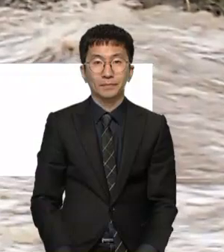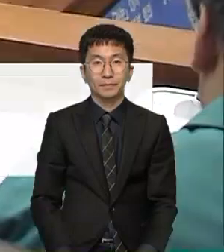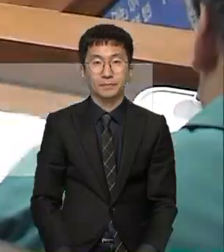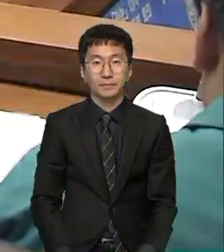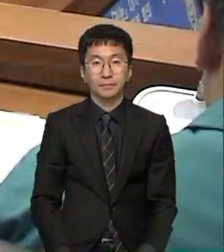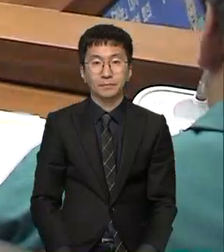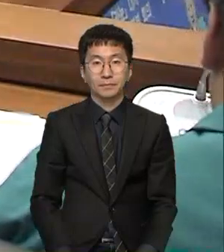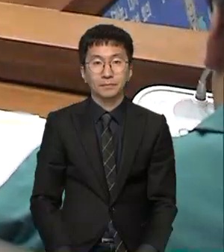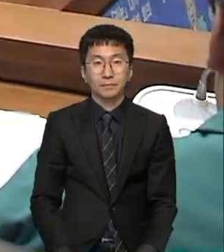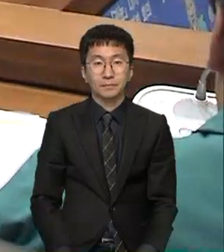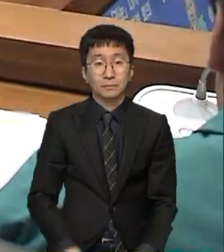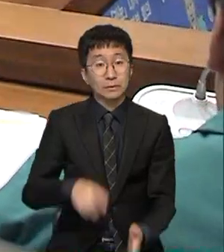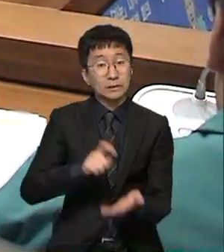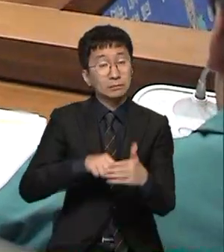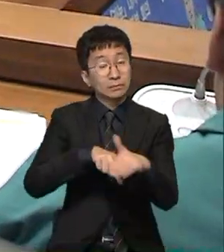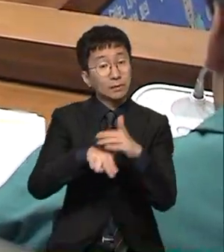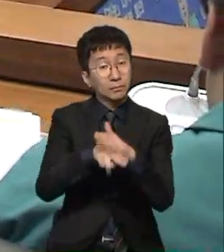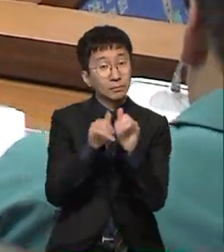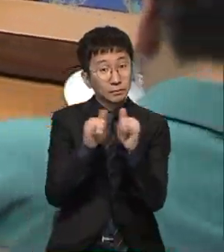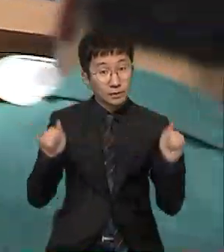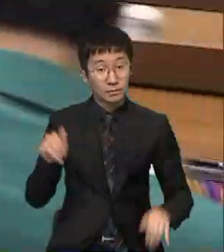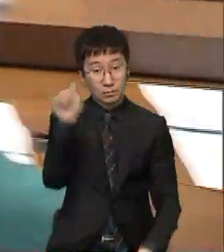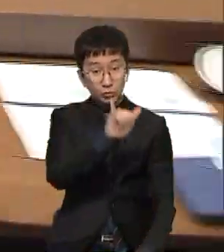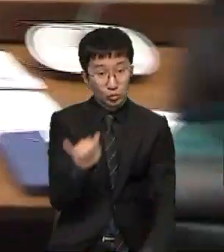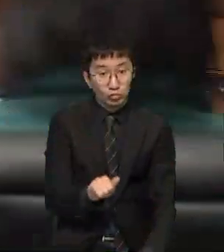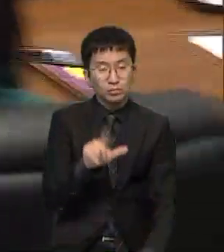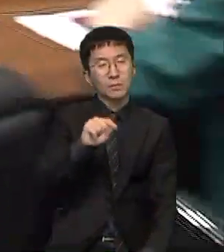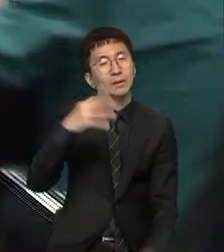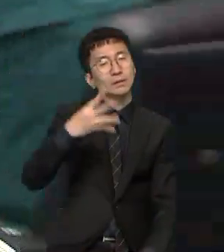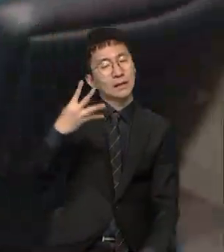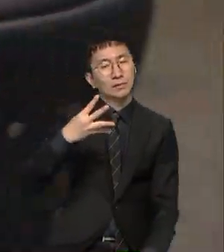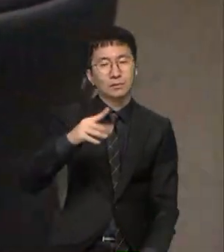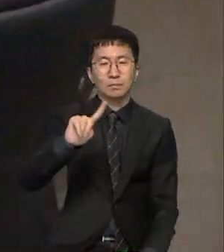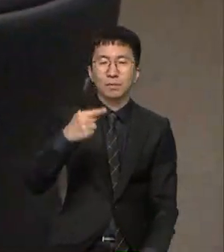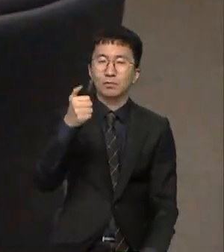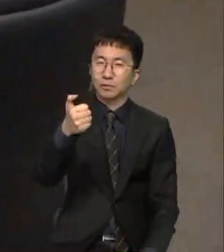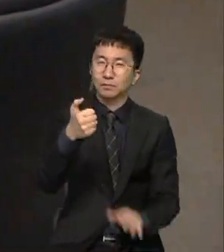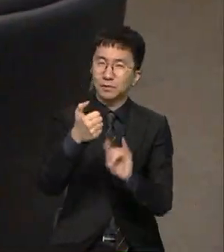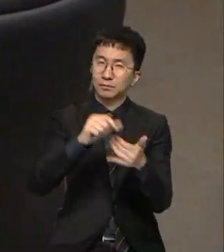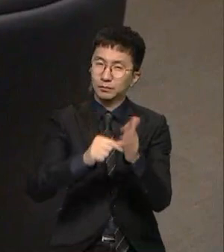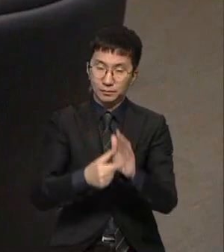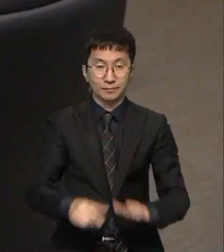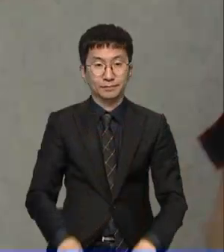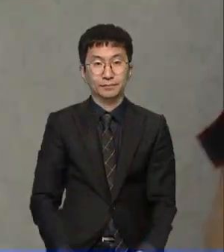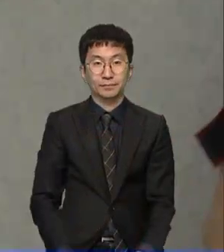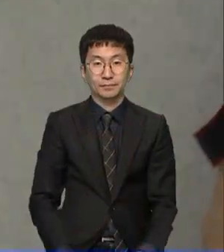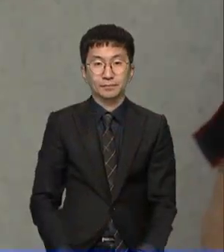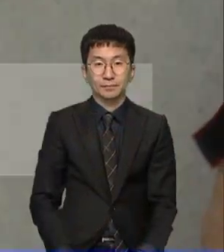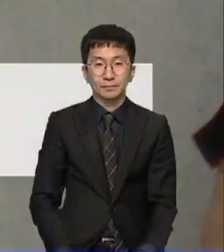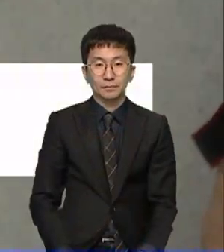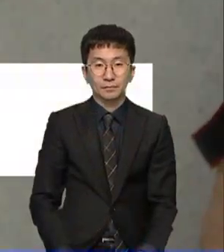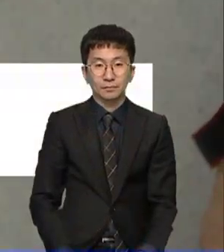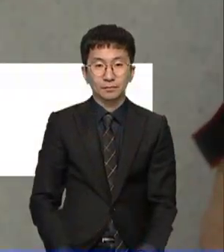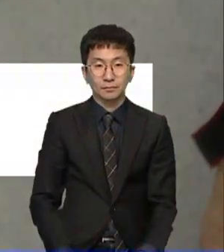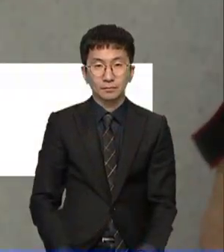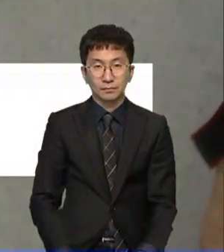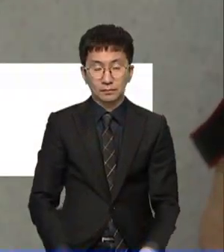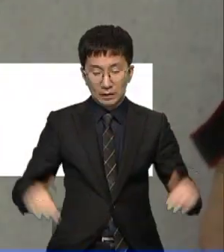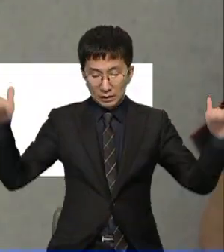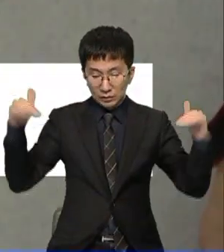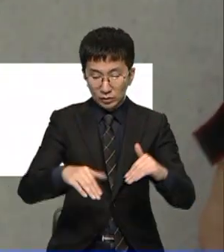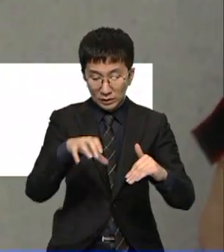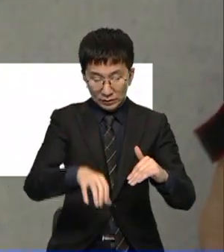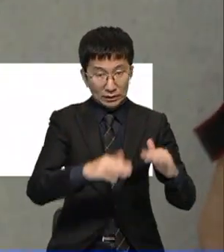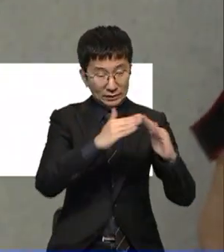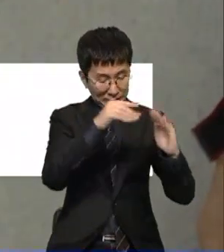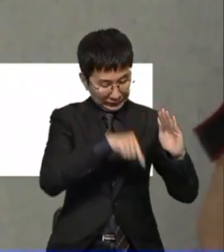있고요. 긴급 대피한 주민은 전국적으로 14,150여 명으로 집계됐습니다. 저지대